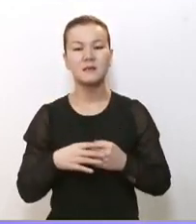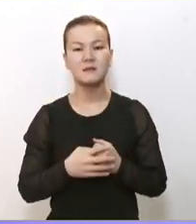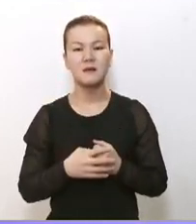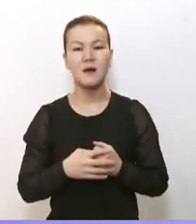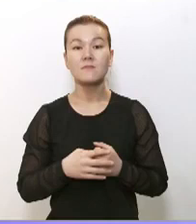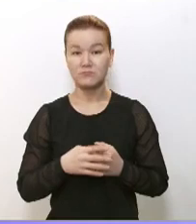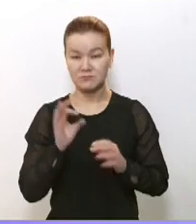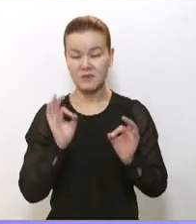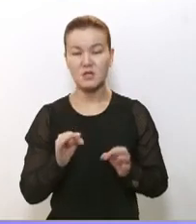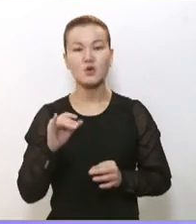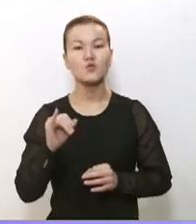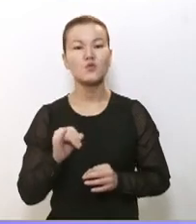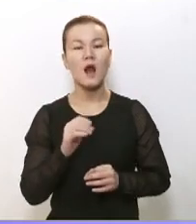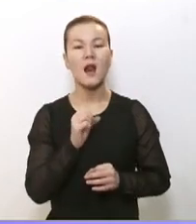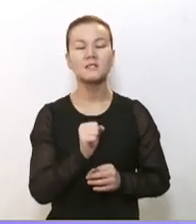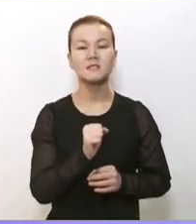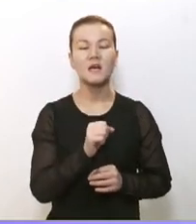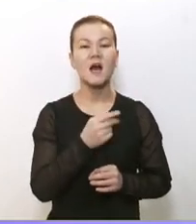Юрий Алексеевич Гагарин.